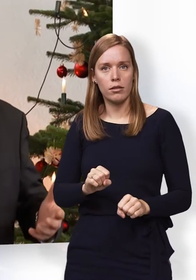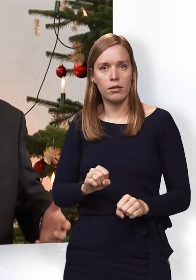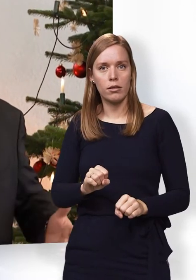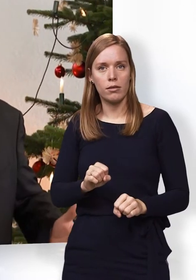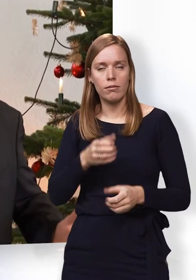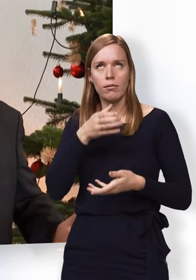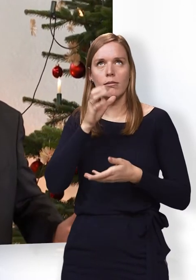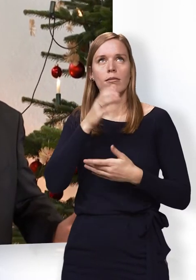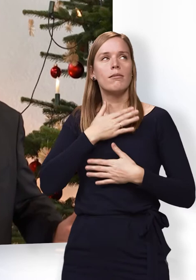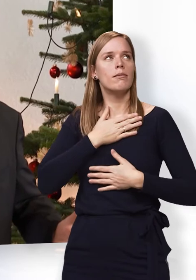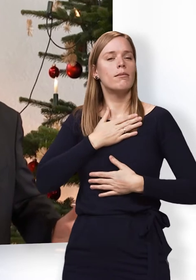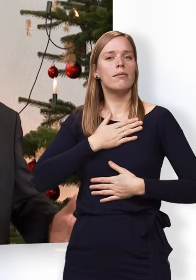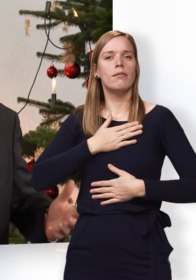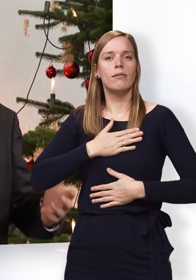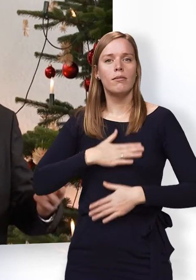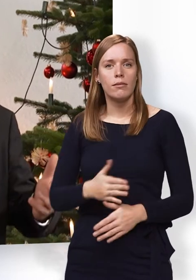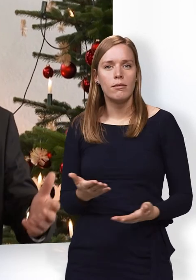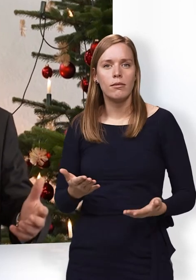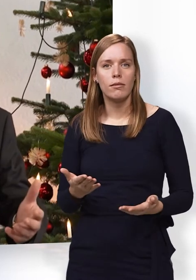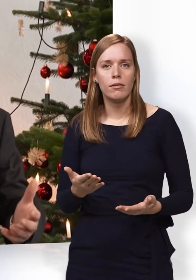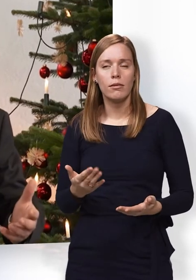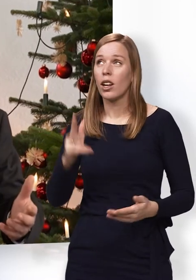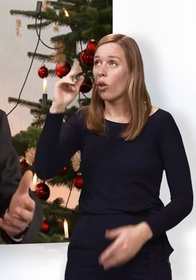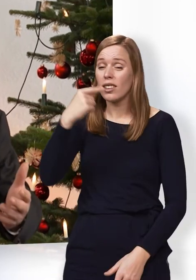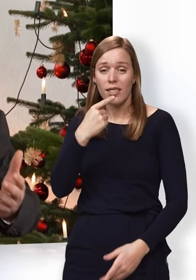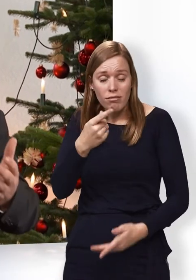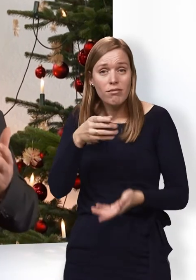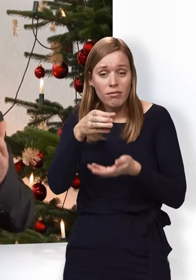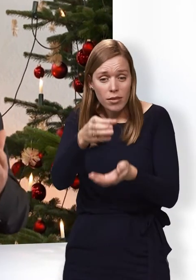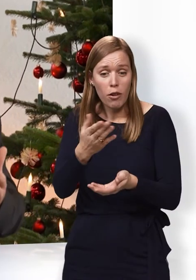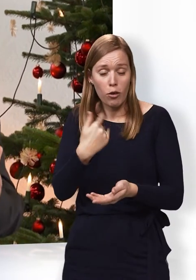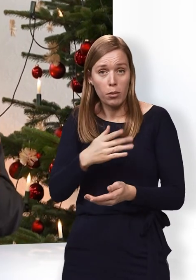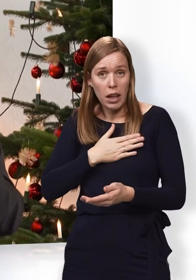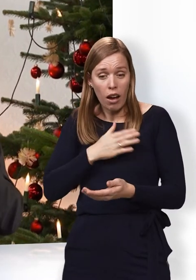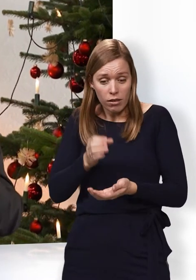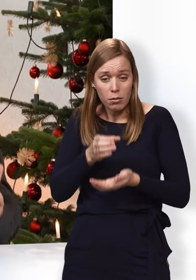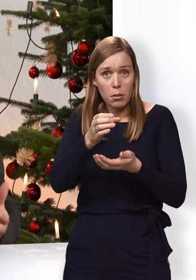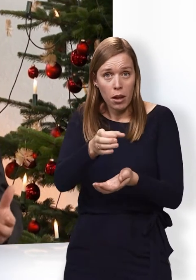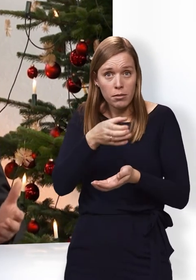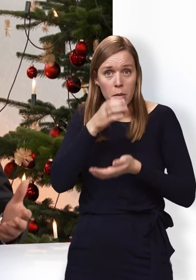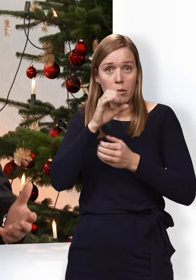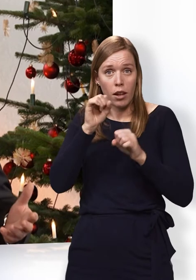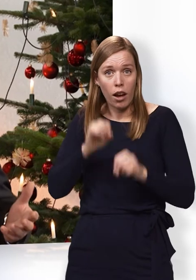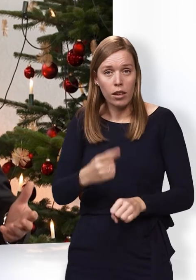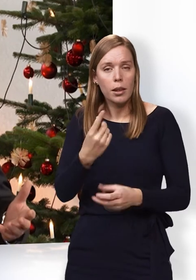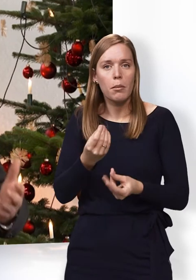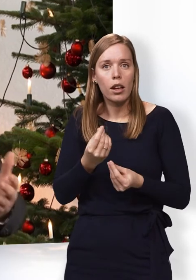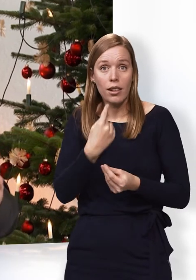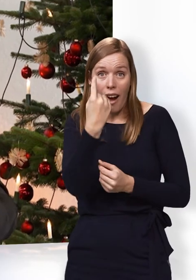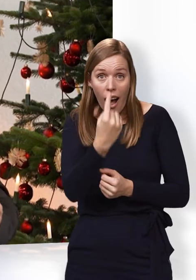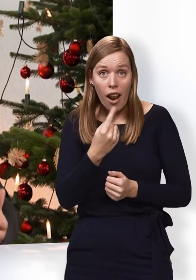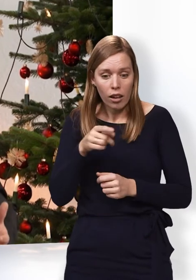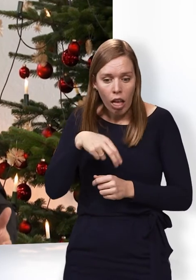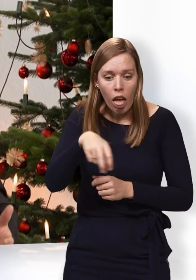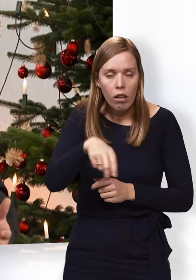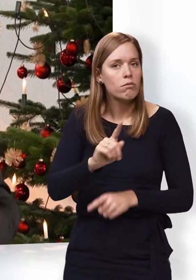Oh, tut das gut. Trinkt von mir. Und merkt, ihr seid nicht allein unterwegs zum Ziel. Ich bin